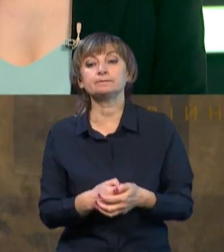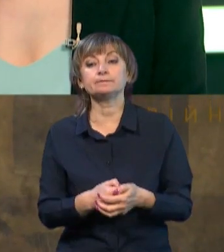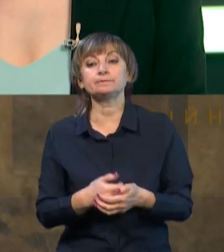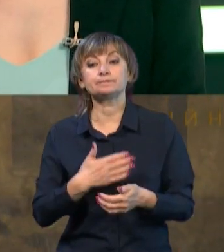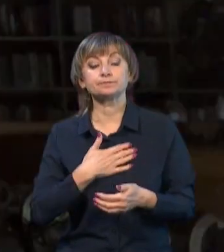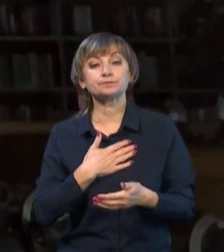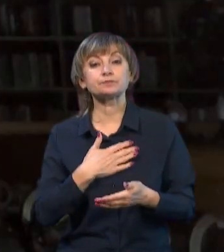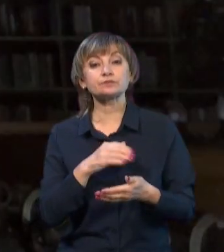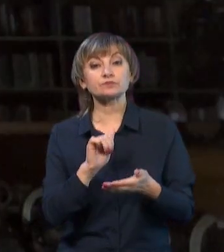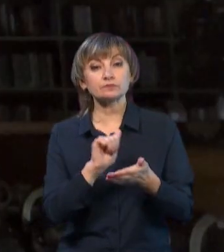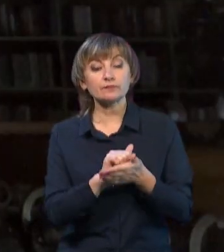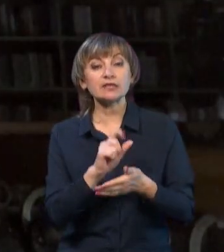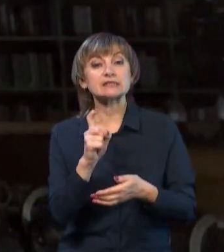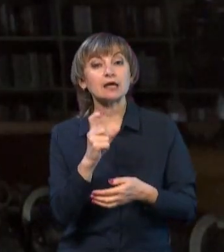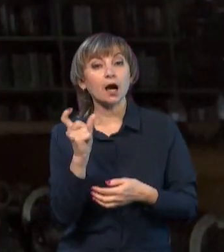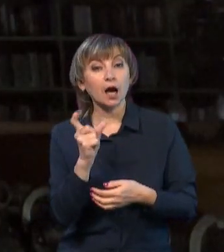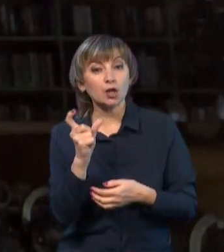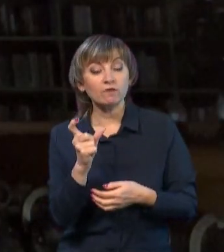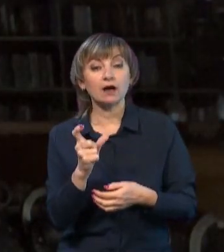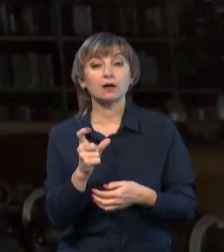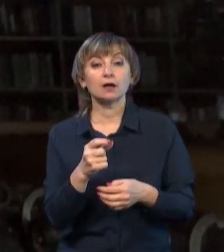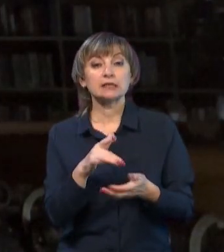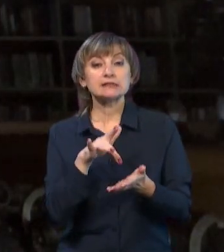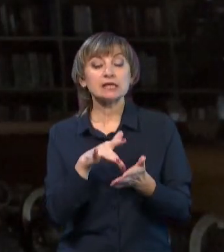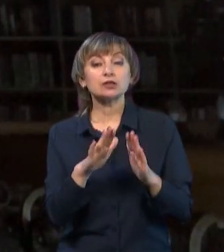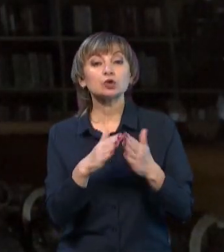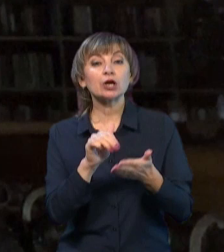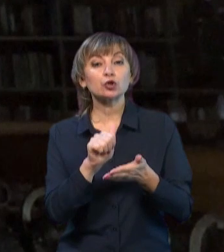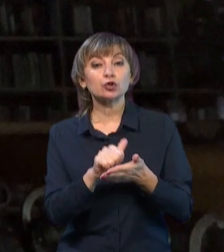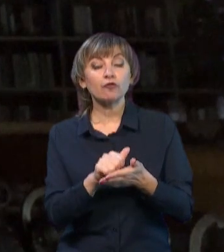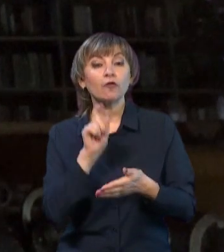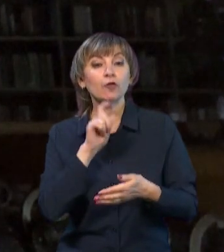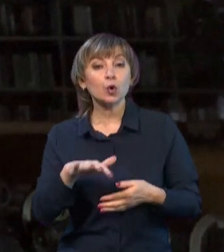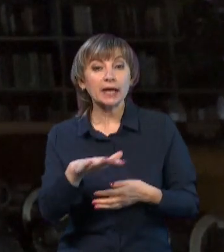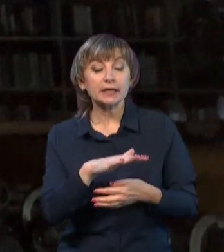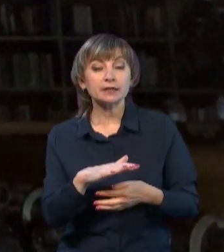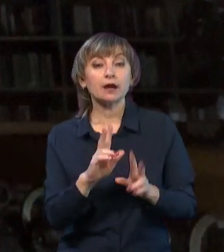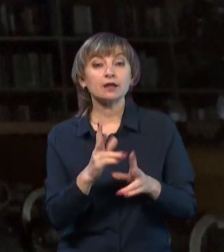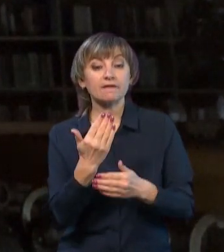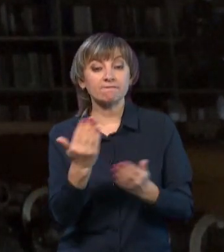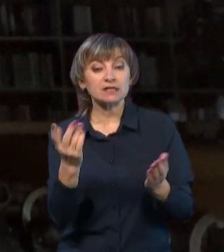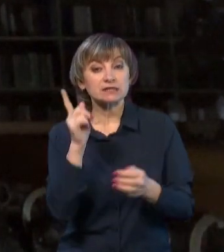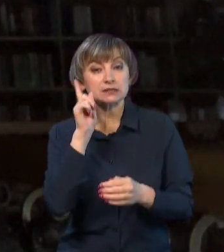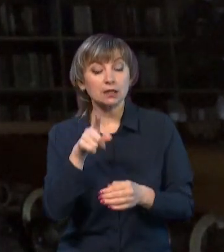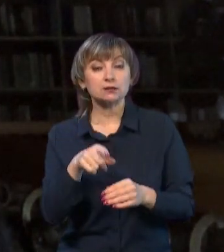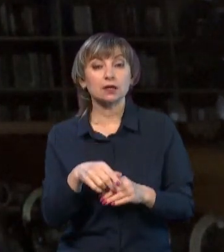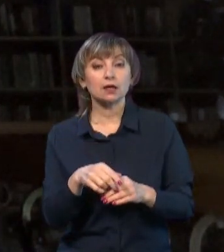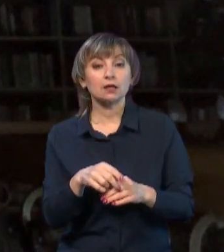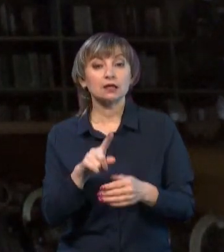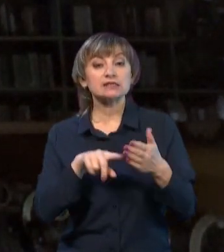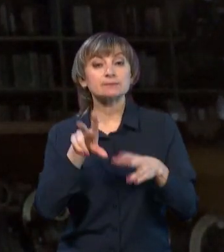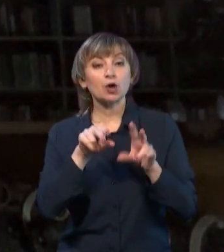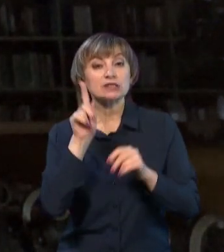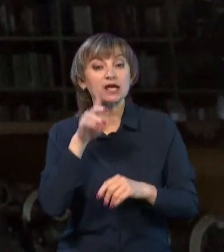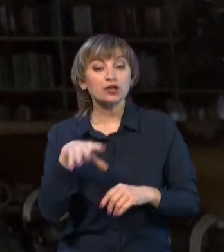Наше видавництво з Харкова, з центру книгодрукування в Україні. Як ви знаєте, сподіваюся, знають